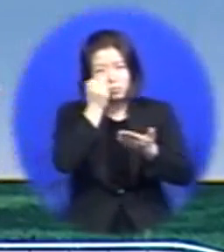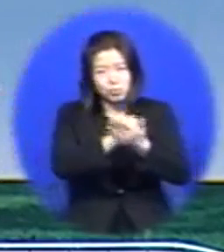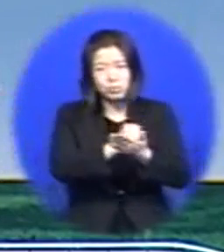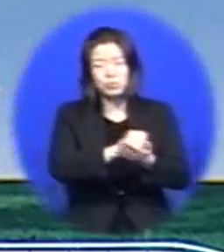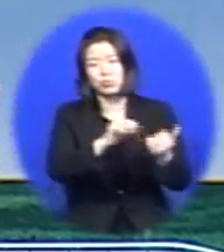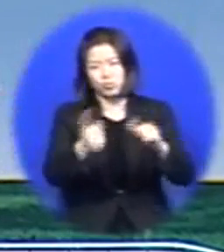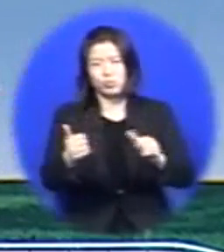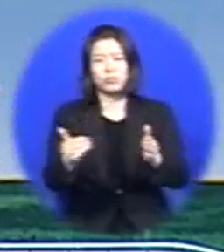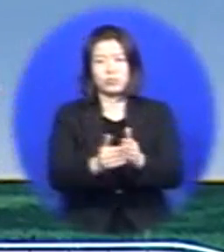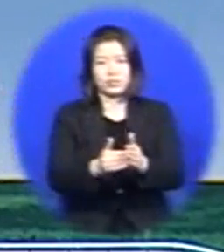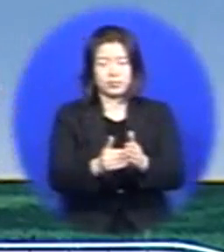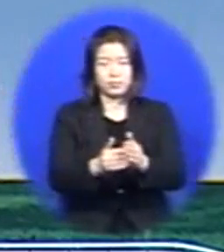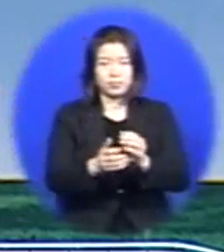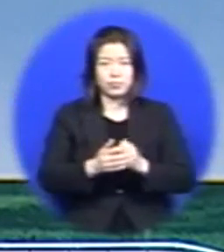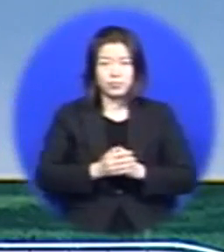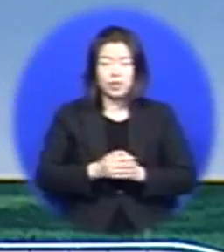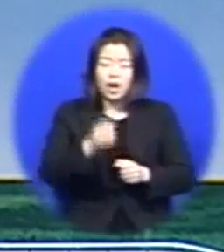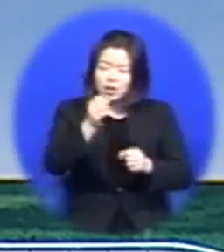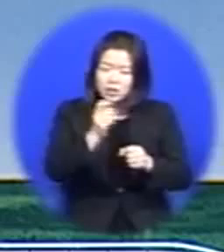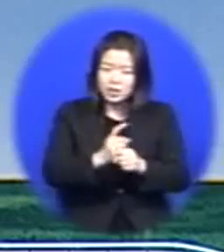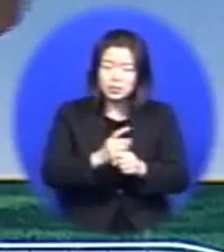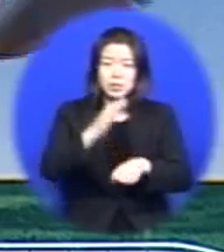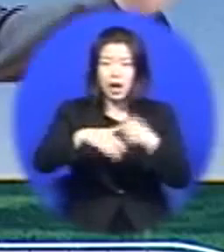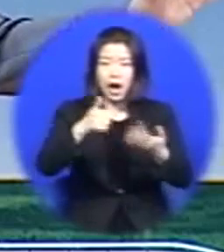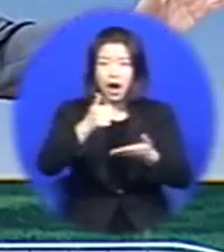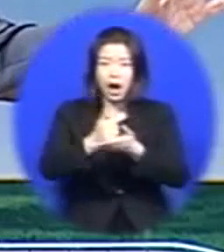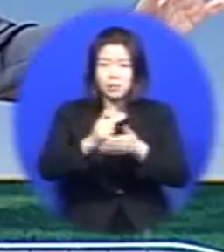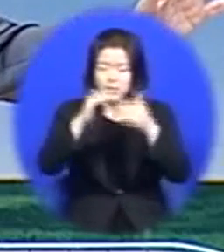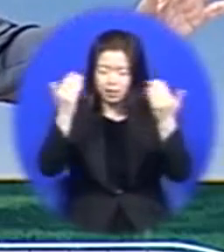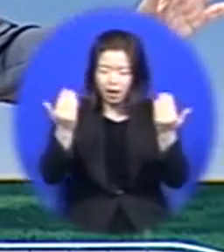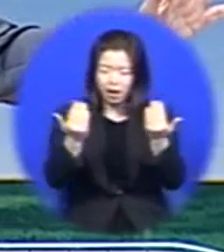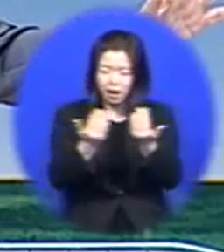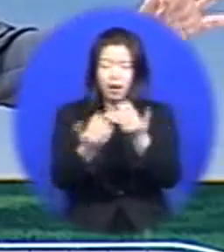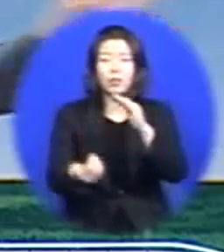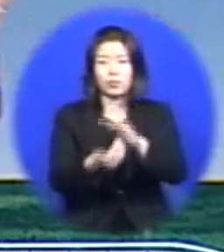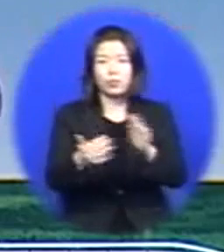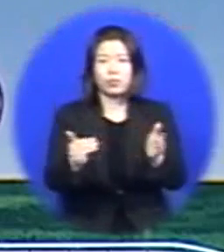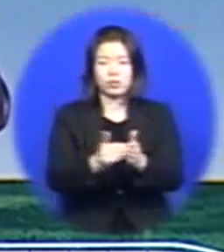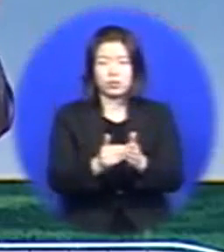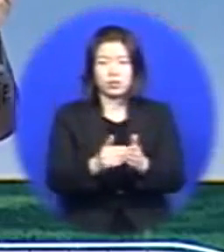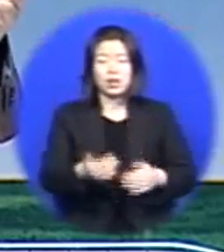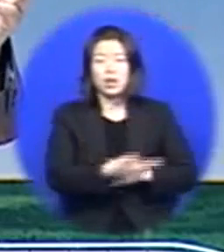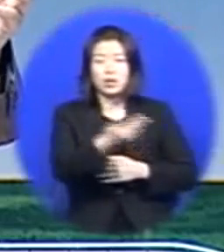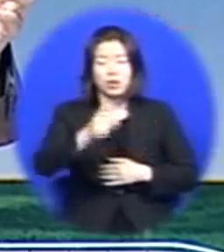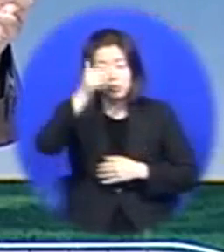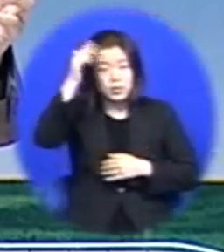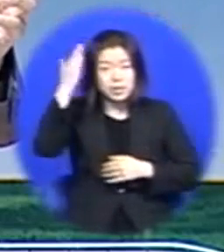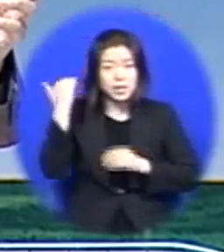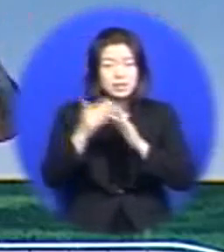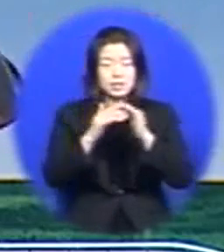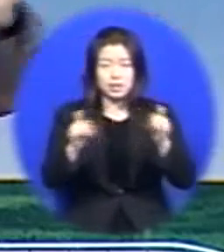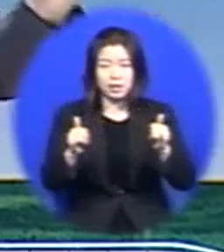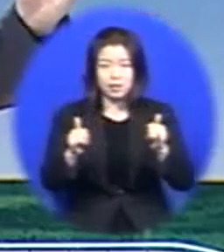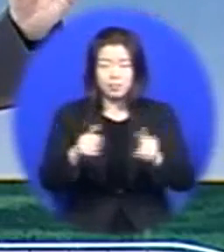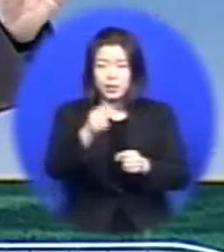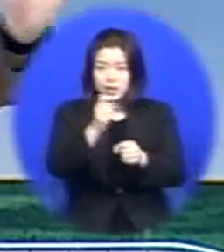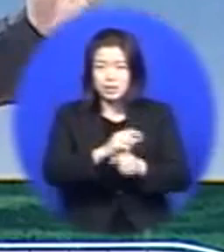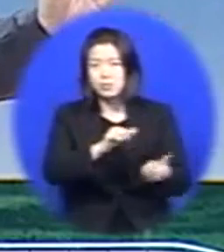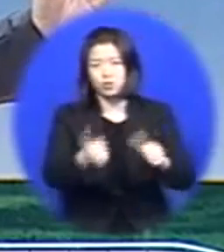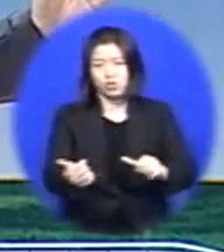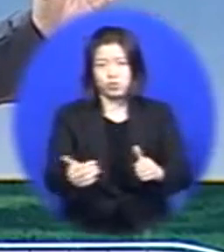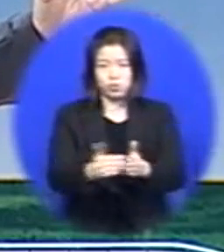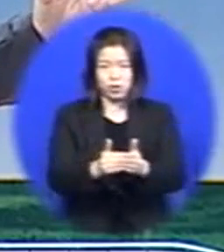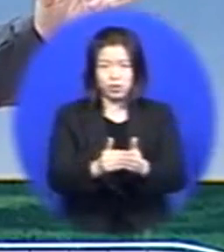죽었어요. 이미 하나님이 다 하셨어요. 여러분의 옛사람이 이미